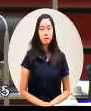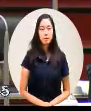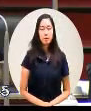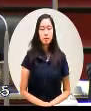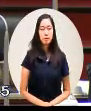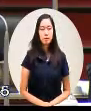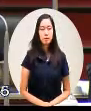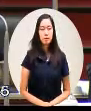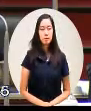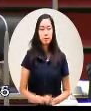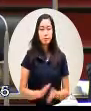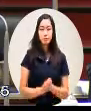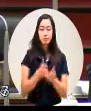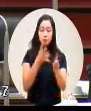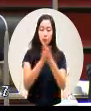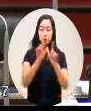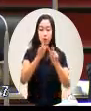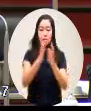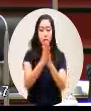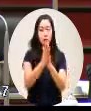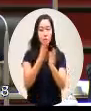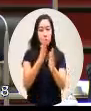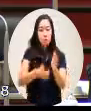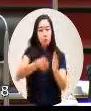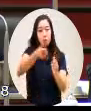那个季大队长，